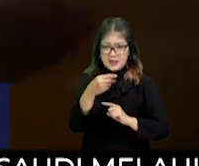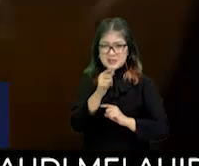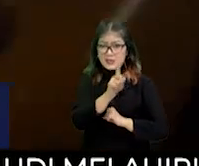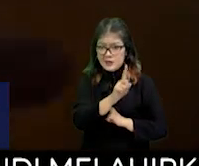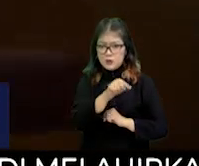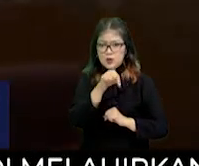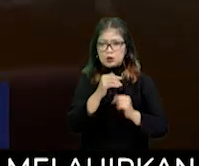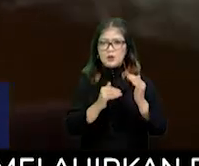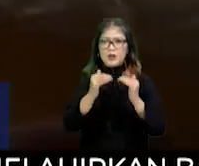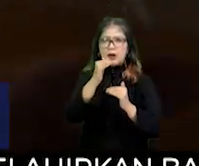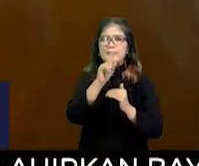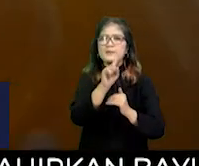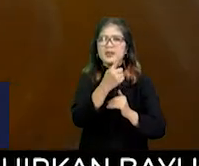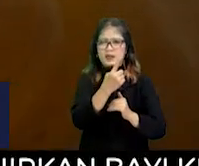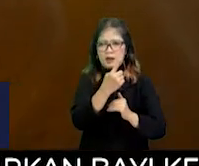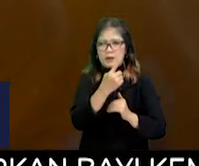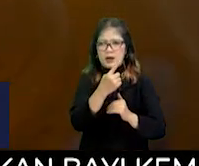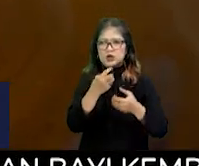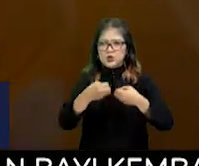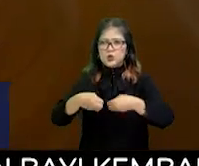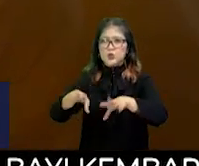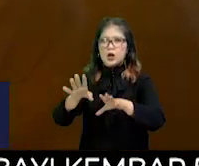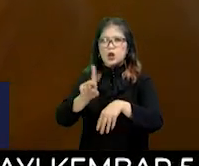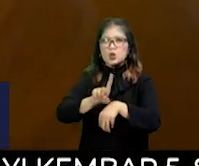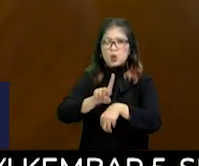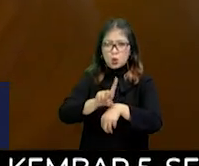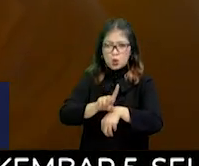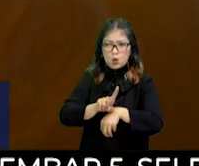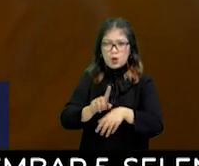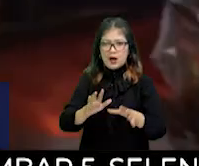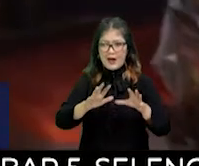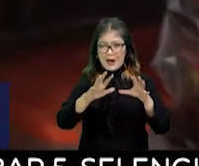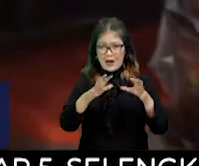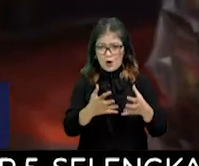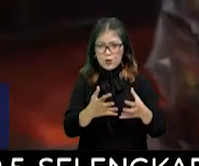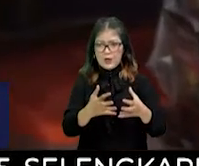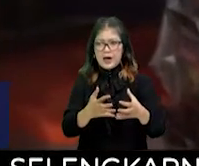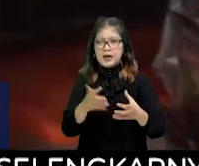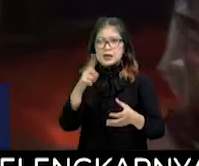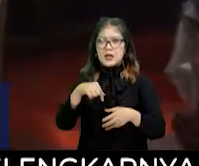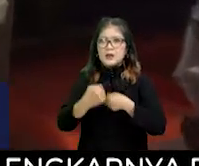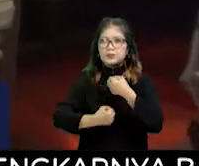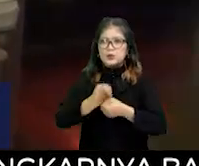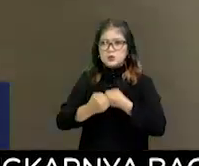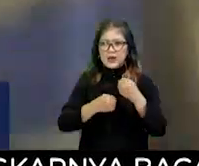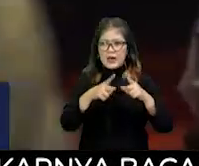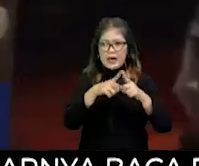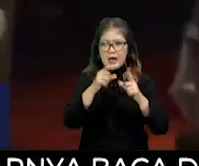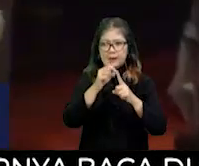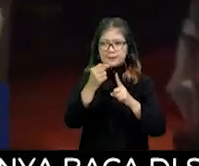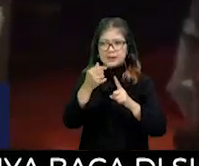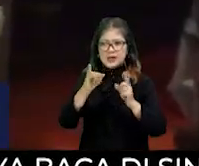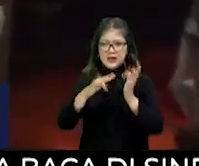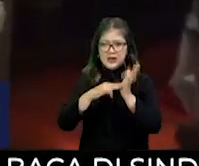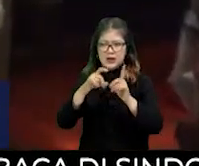minyak goreng satu harga dijual melalui jaringan retail modern yang menjadi anggota Asosiasi Pengusaha Retail Indonesia APRINDO. Sementara